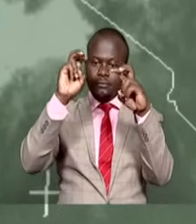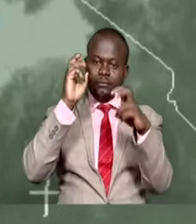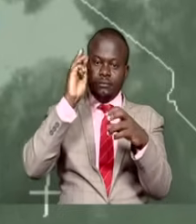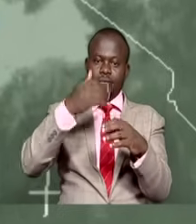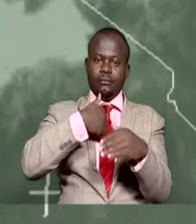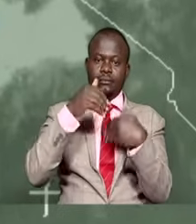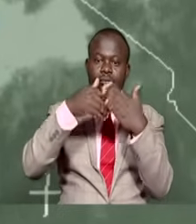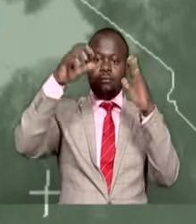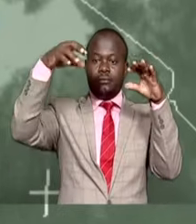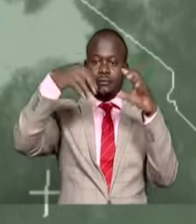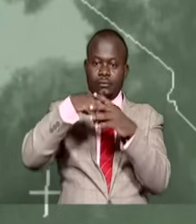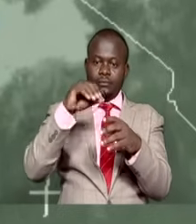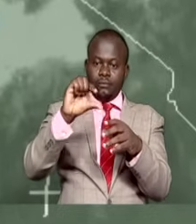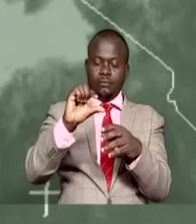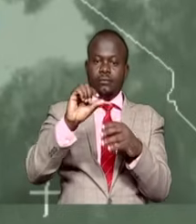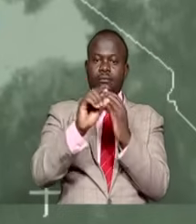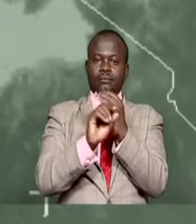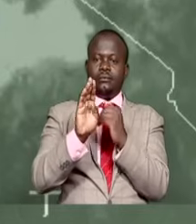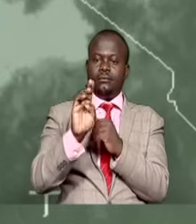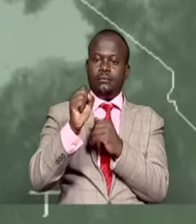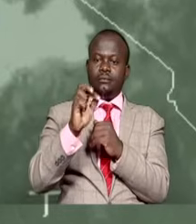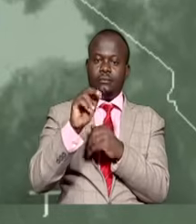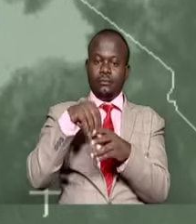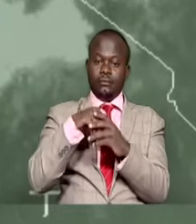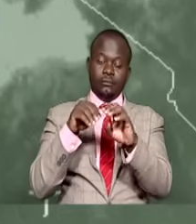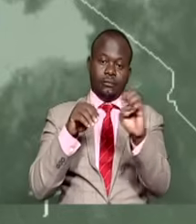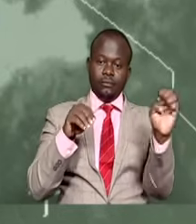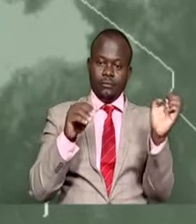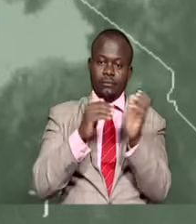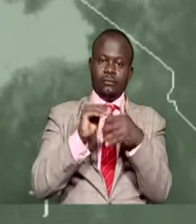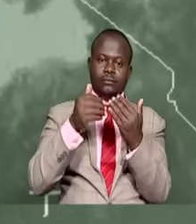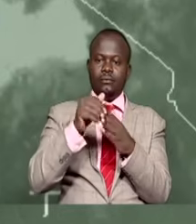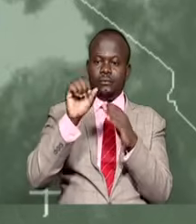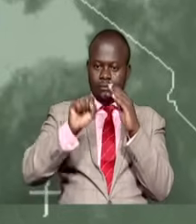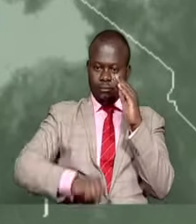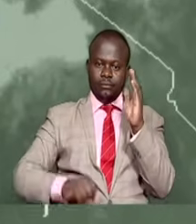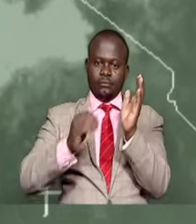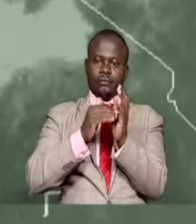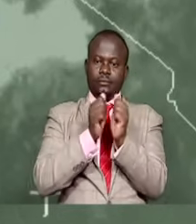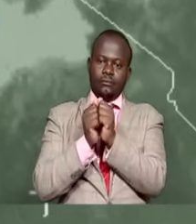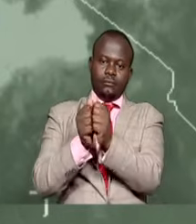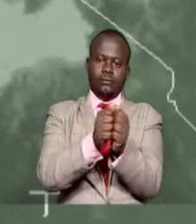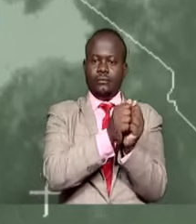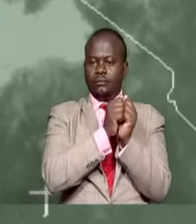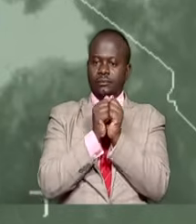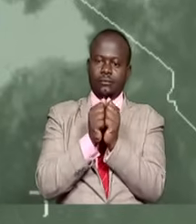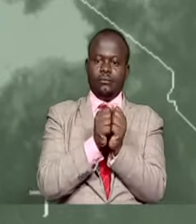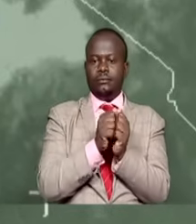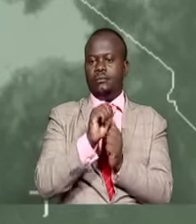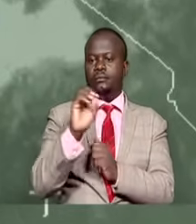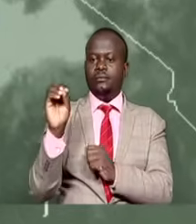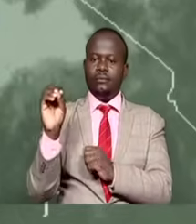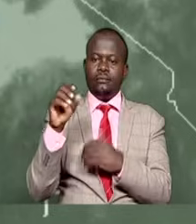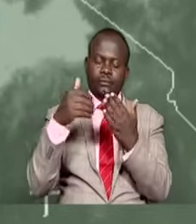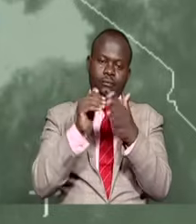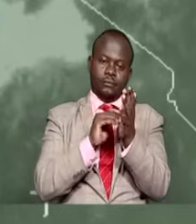kugira imvura nkeya mu karere ka Bugesera mu ntara y'uburasirazuba intara y'amajyepfo ndetse n'intara y'uburengerazuba